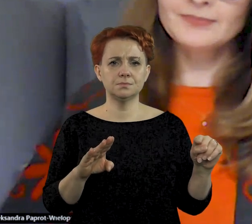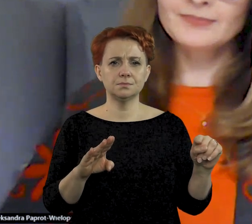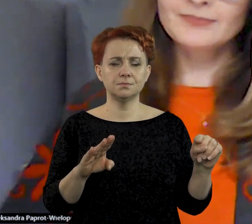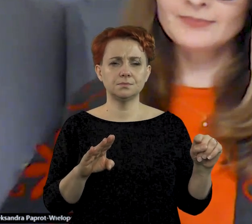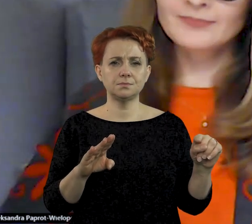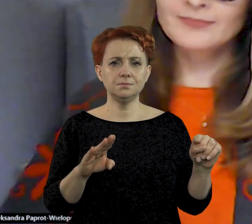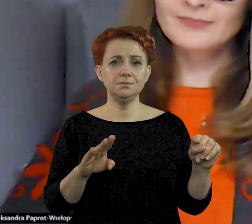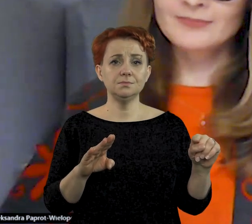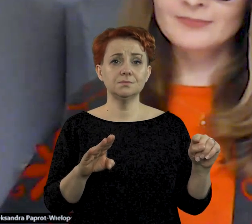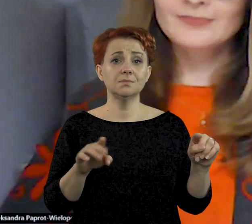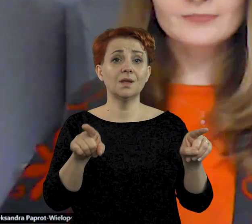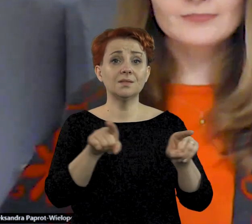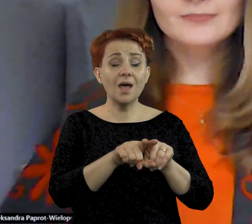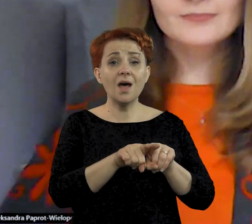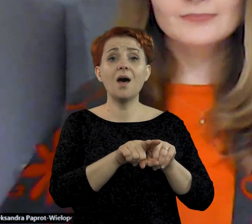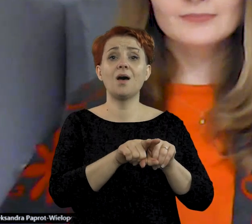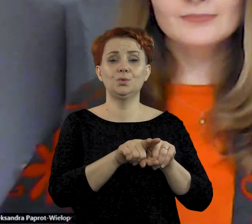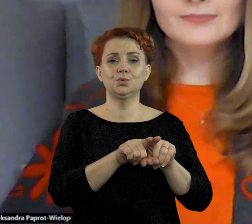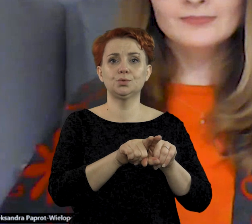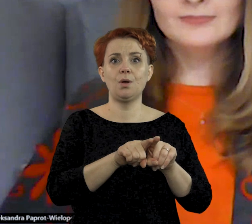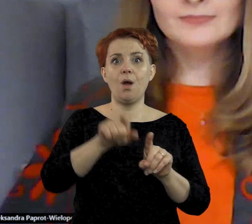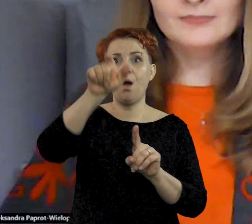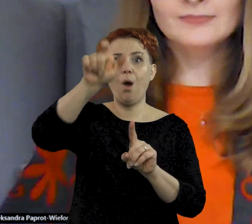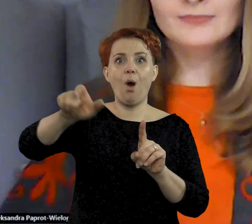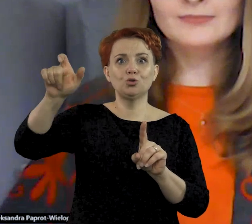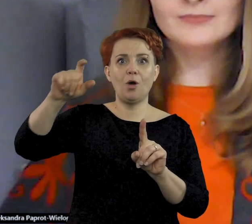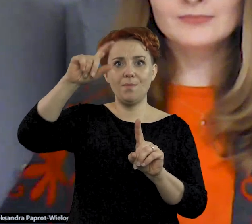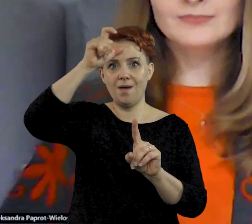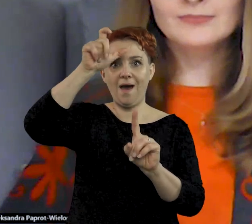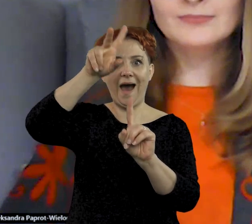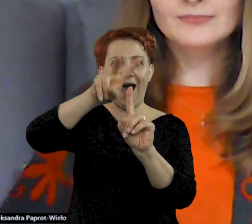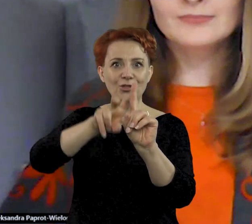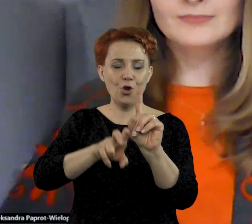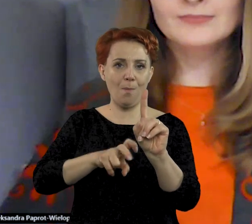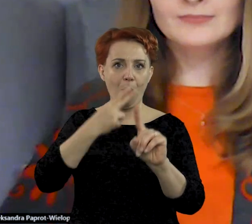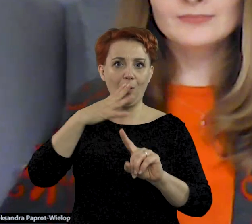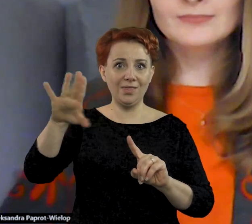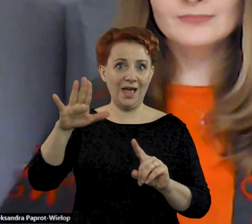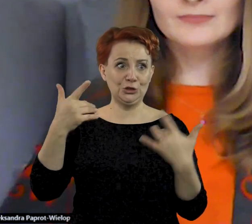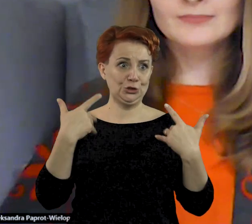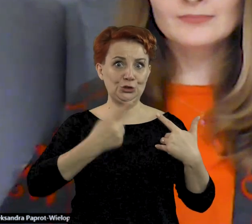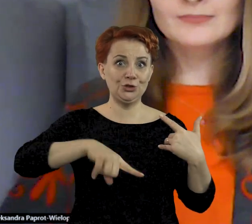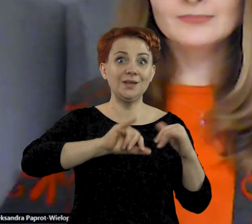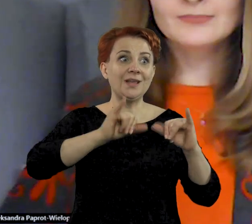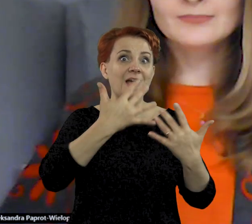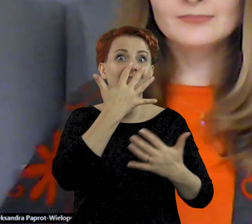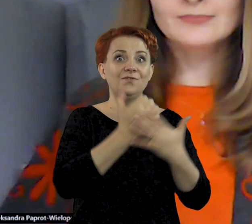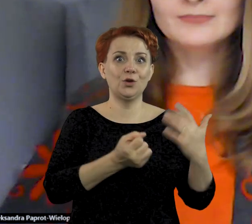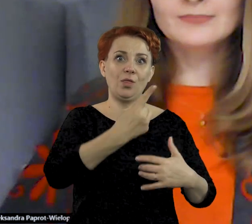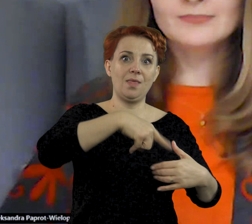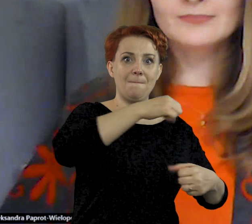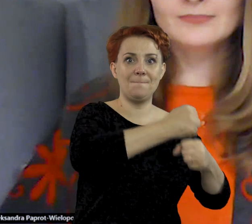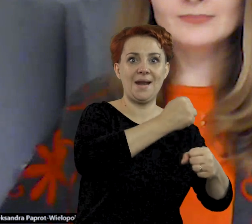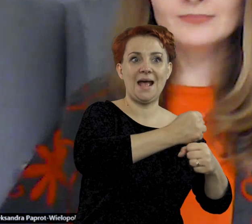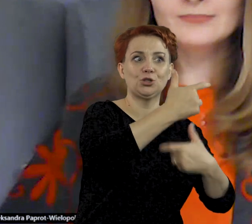obecnością nazistowskich antropologów i tym na przykład, jak oni oddziaływali i wykorzystywali pracę naszych polskich kolegów.